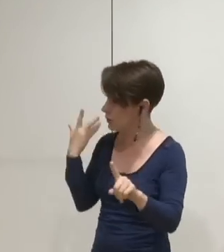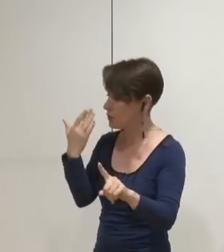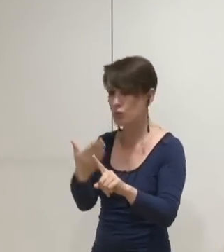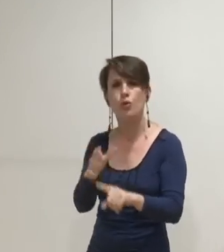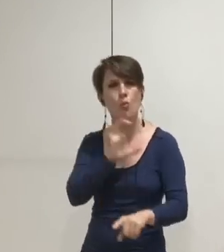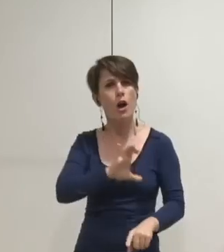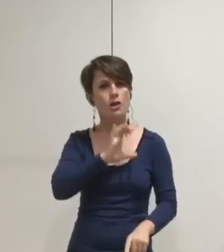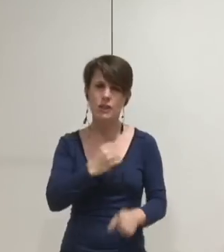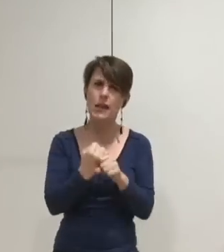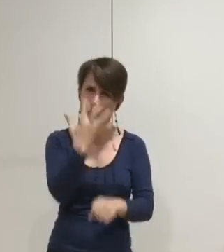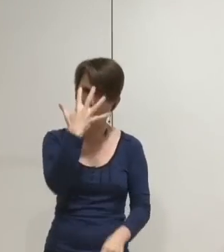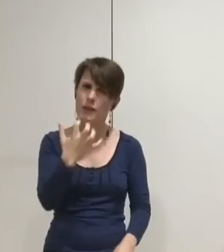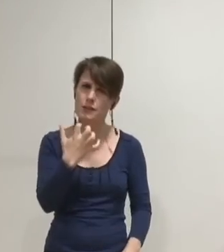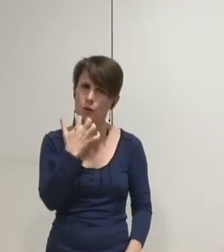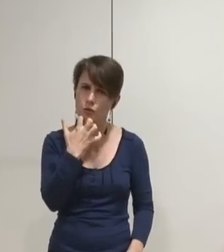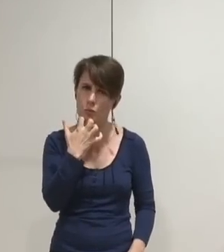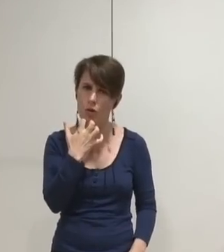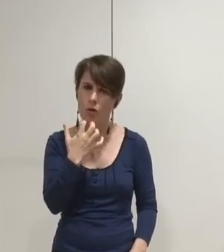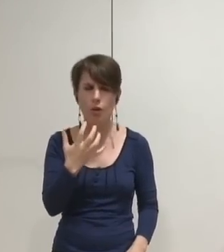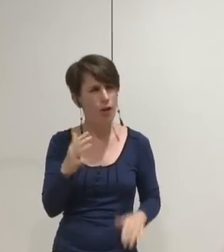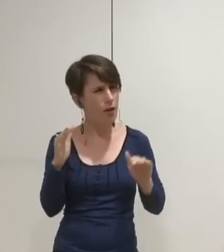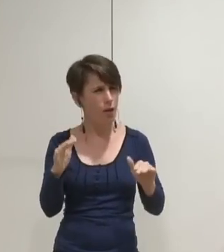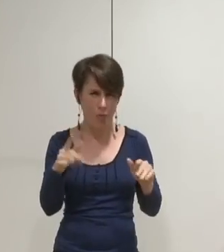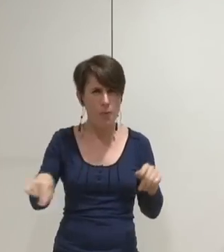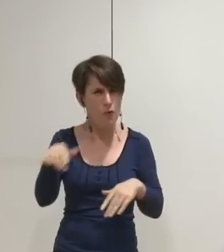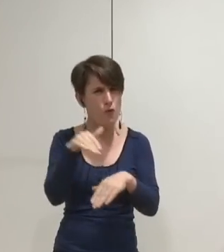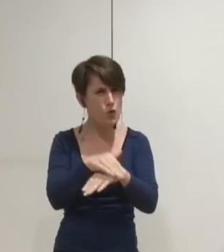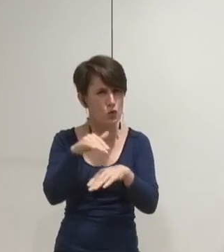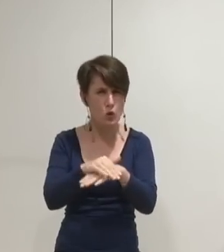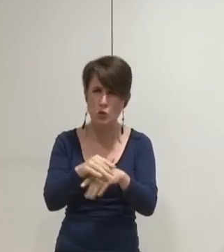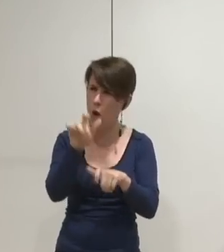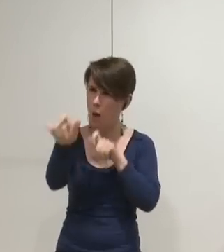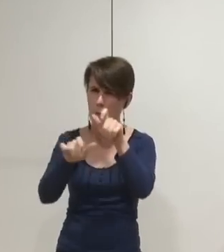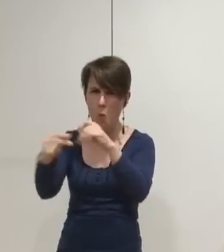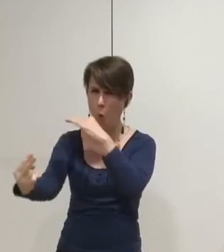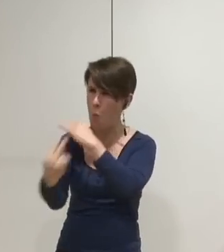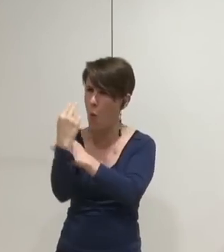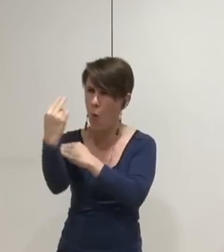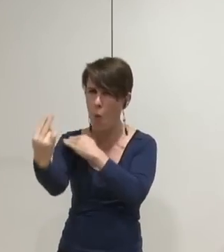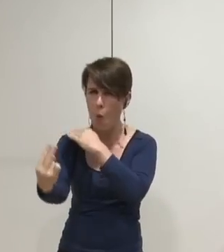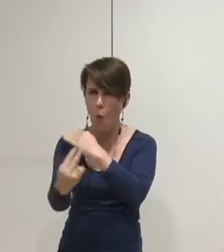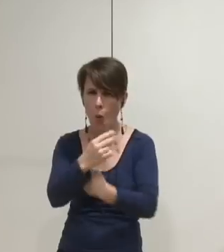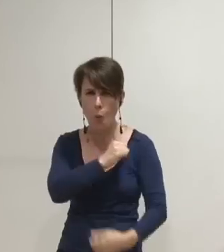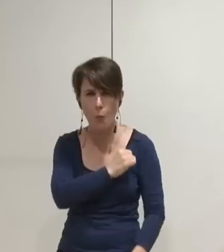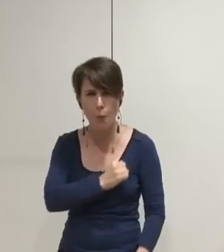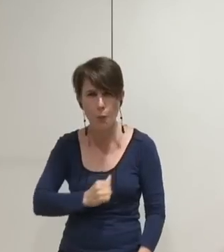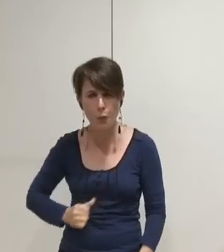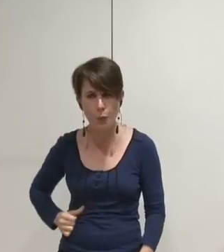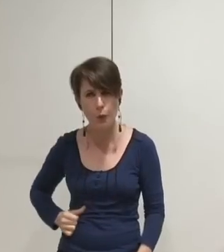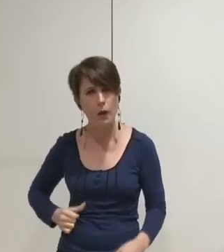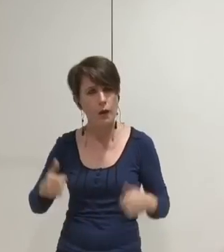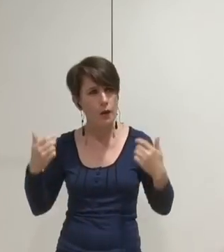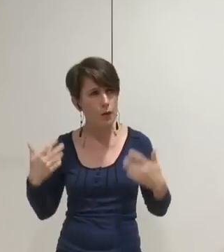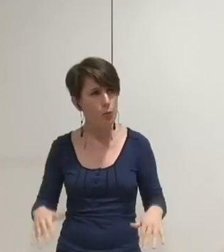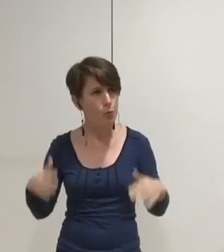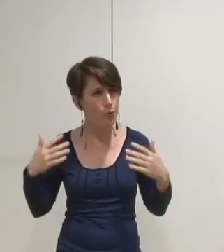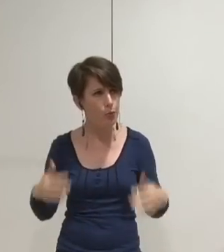le fais il y a quand même des termes ce soir qui ont été utilisés dans un débat qui était beaucoup plus serein que d'habitude sur bien des sujets